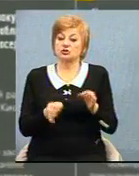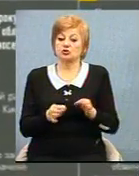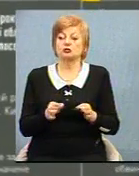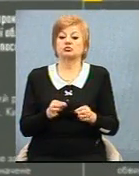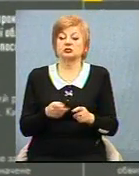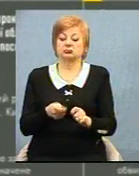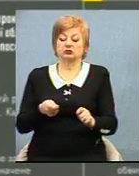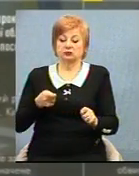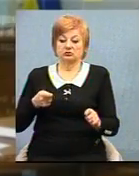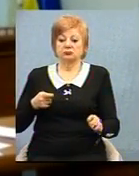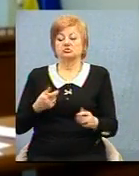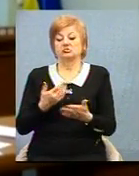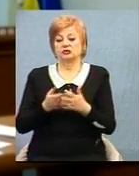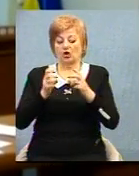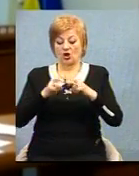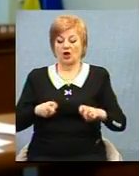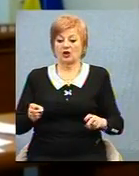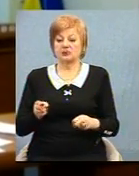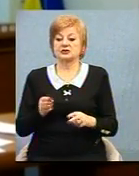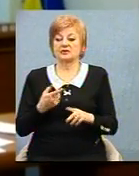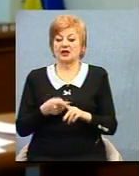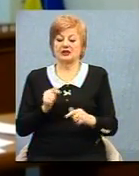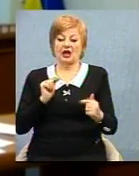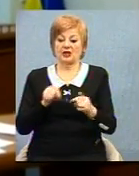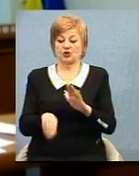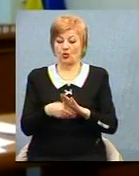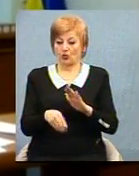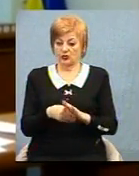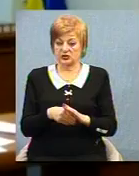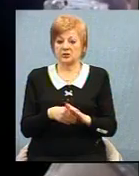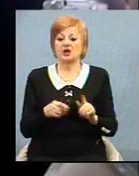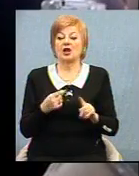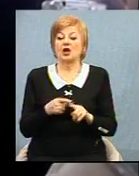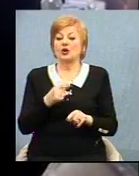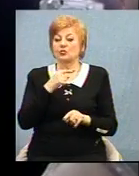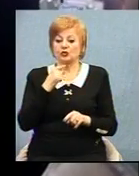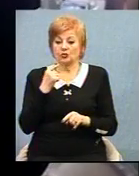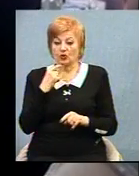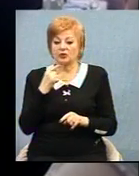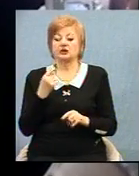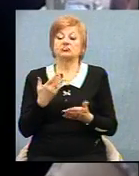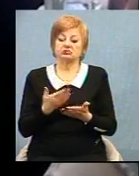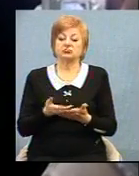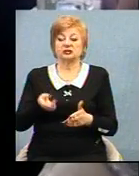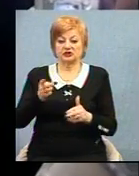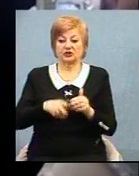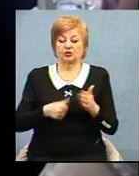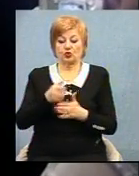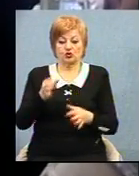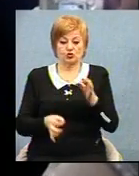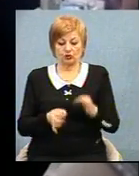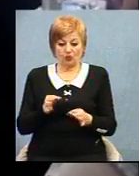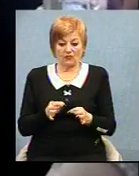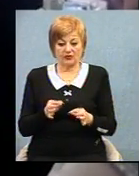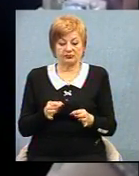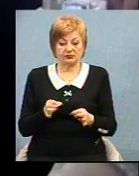затримують розгляди антикорупційних справ. Загалом у 34 кримінальних провадженнях, в котрих детективи НАБУ завершили досудове розслідування. При